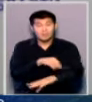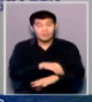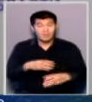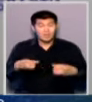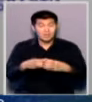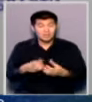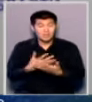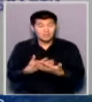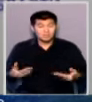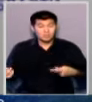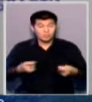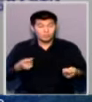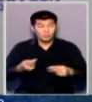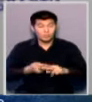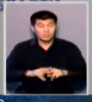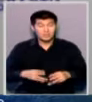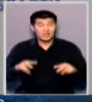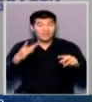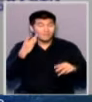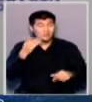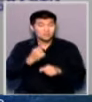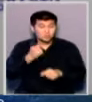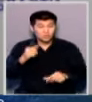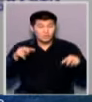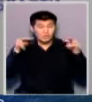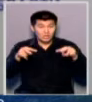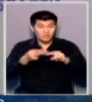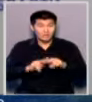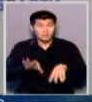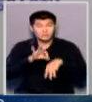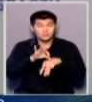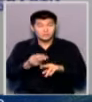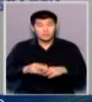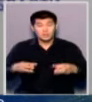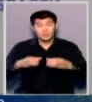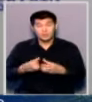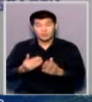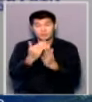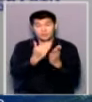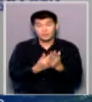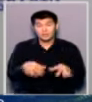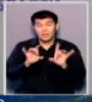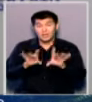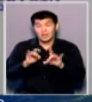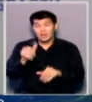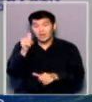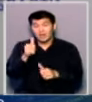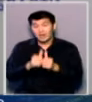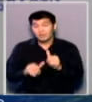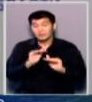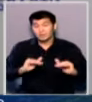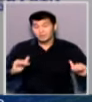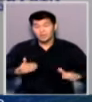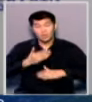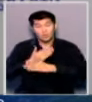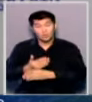білім бөлімдері де бұл жағдайды біз қатаң бақылауда ұстап отырмыз. Сонымен қатар біз құзырлы органдарға да есеп береміз әр балаға берілген көмек бойынша